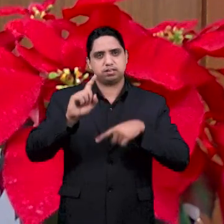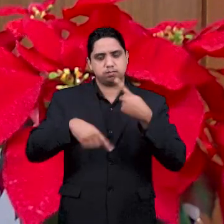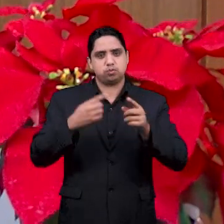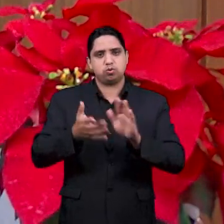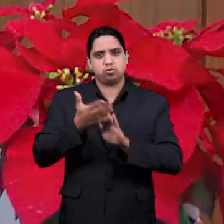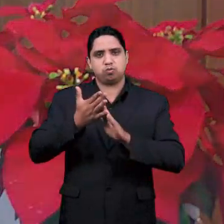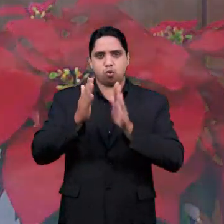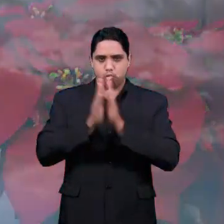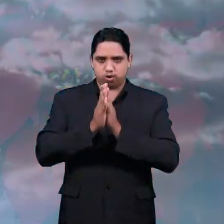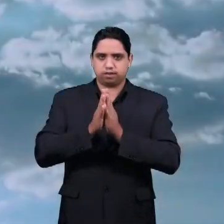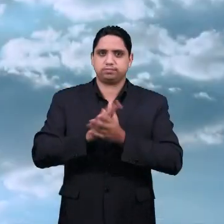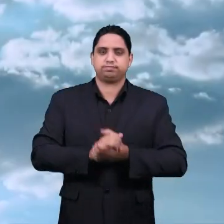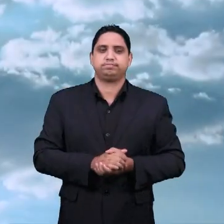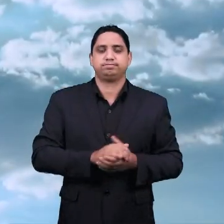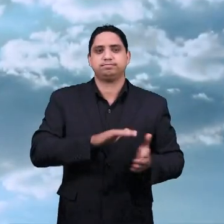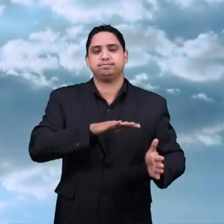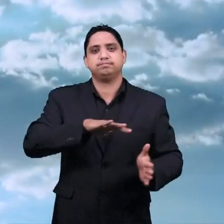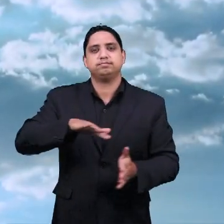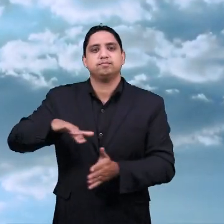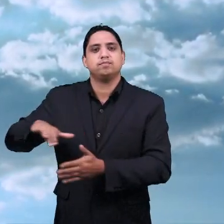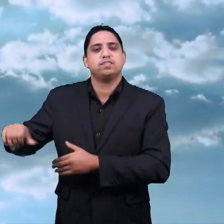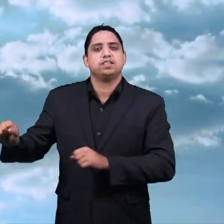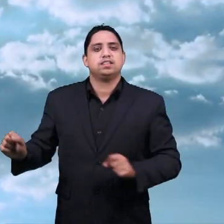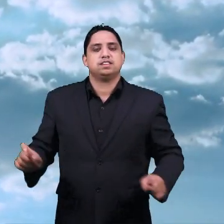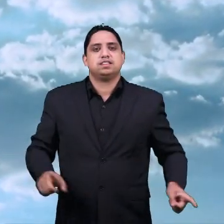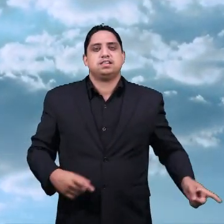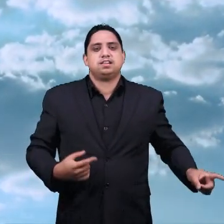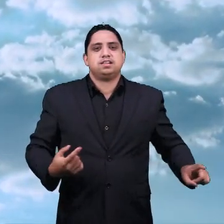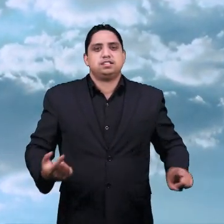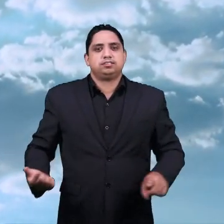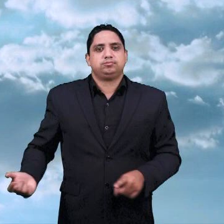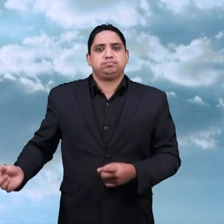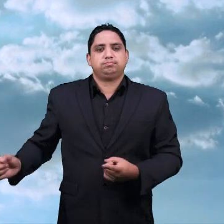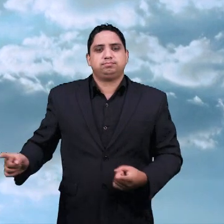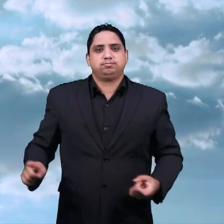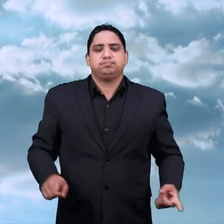и после псалма мы помолимся.